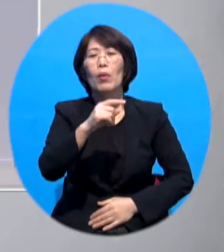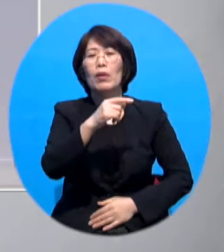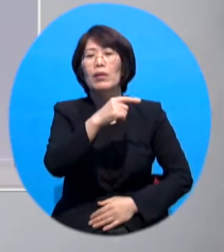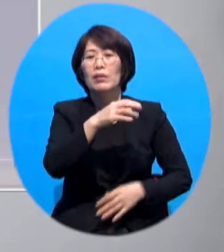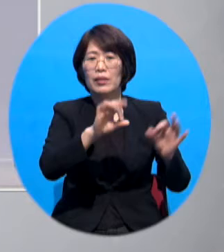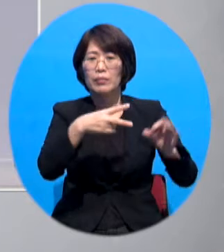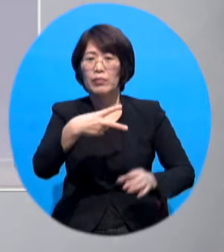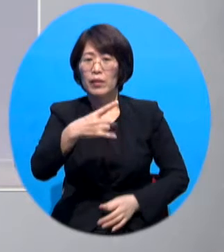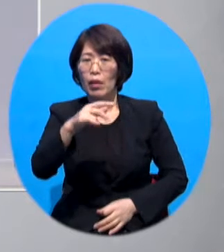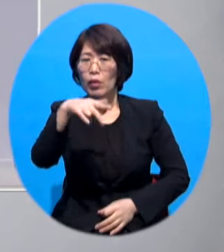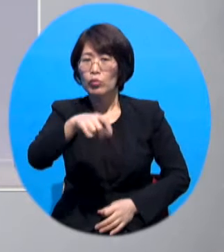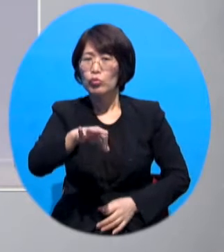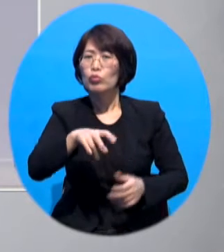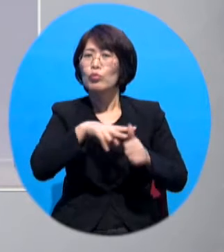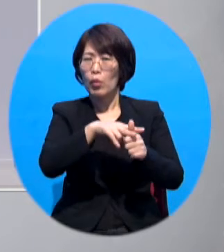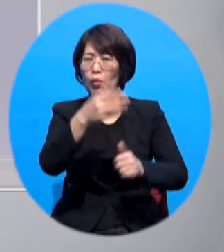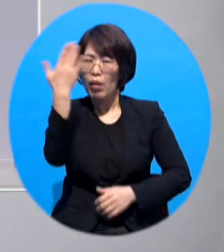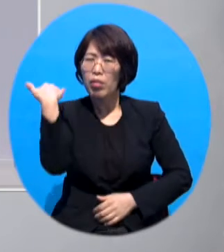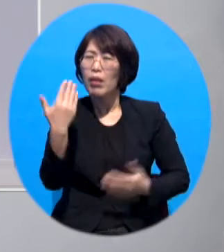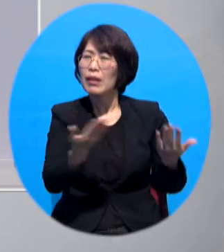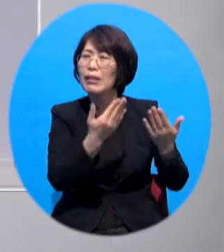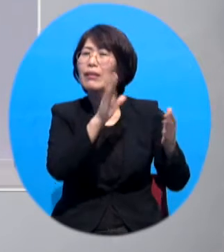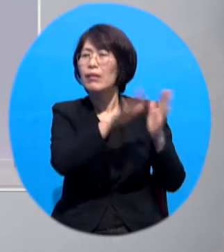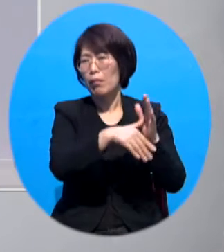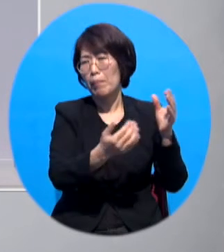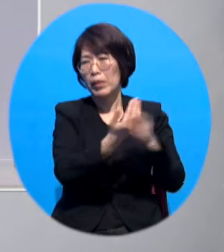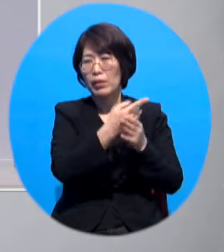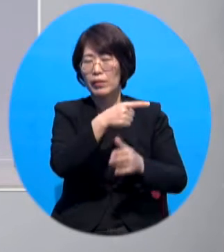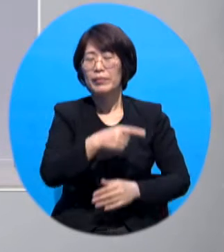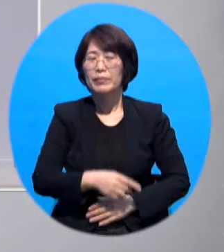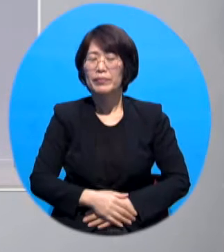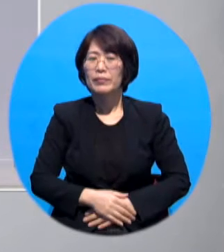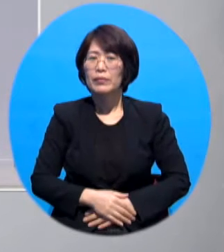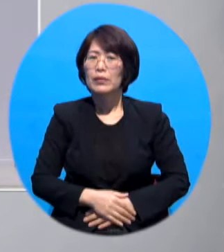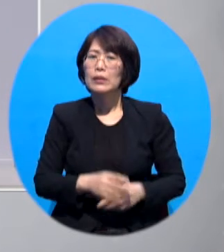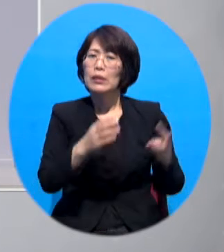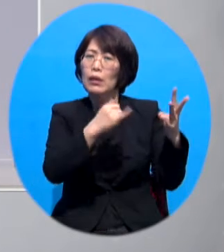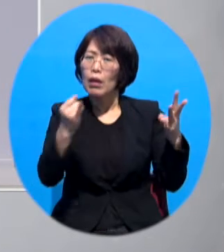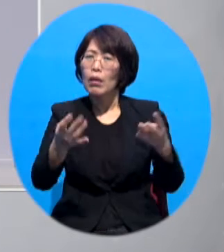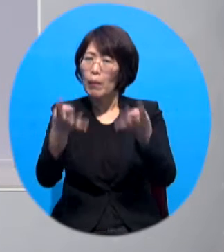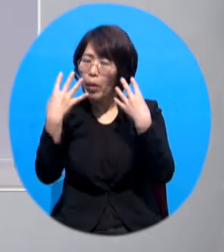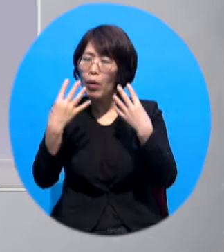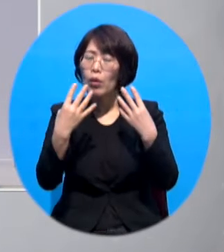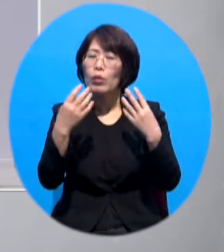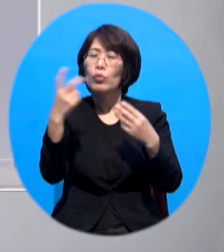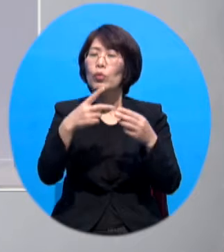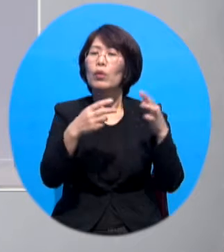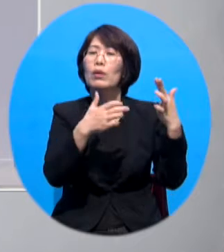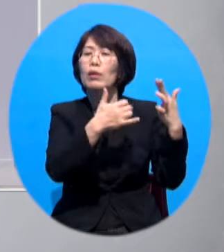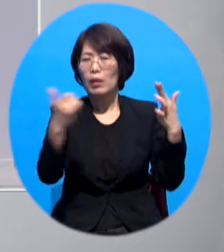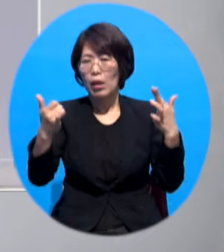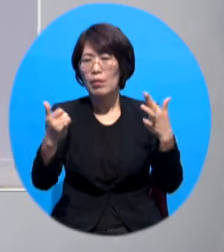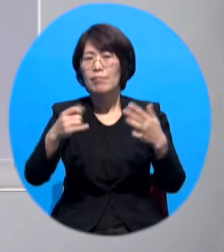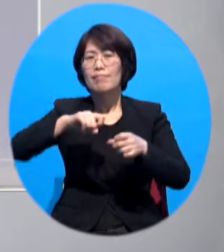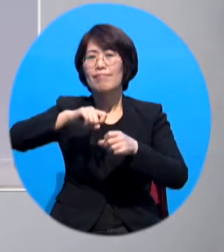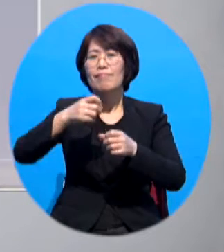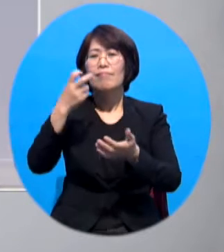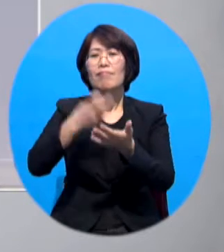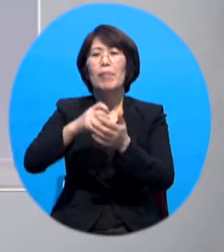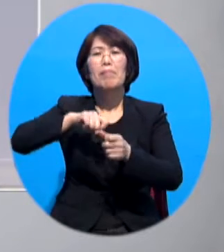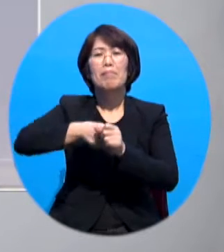후가 비서실장 채집 키 이런 어떤 겁니다 3명이 구속되고 여덟 명의 법적인 제제를